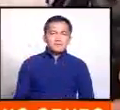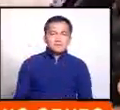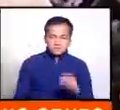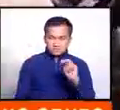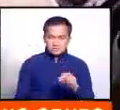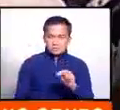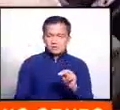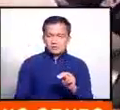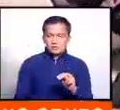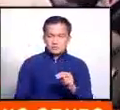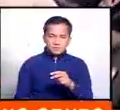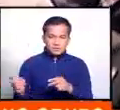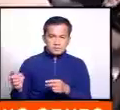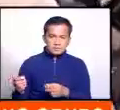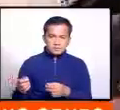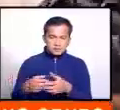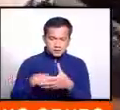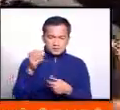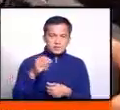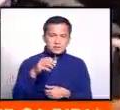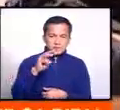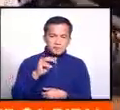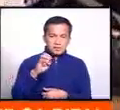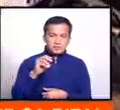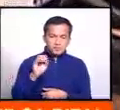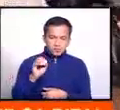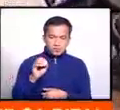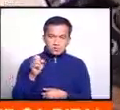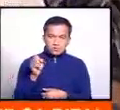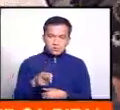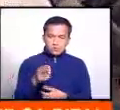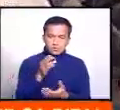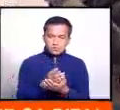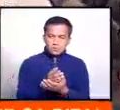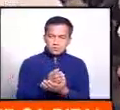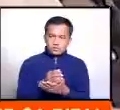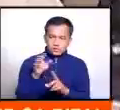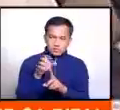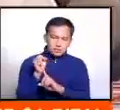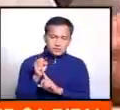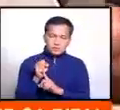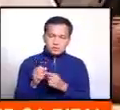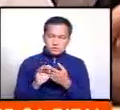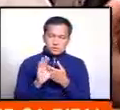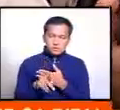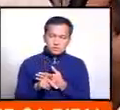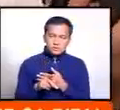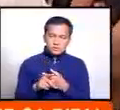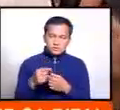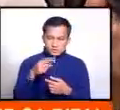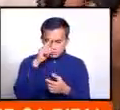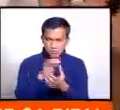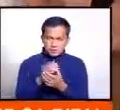Kailangan maglabas sila ng memorandum na pinapatigil yung mga hulihan at ibalik. Maniniwala